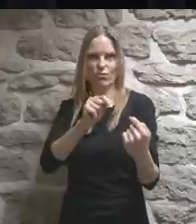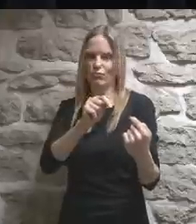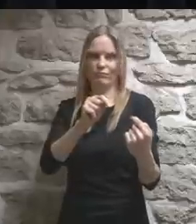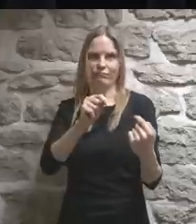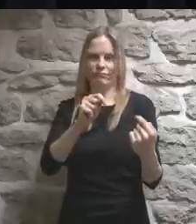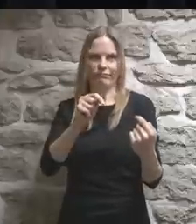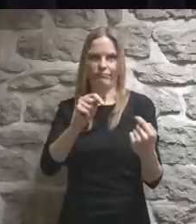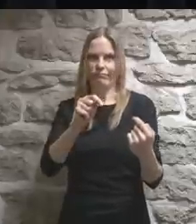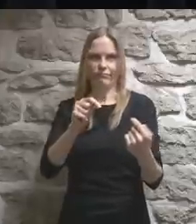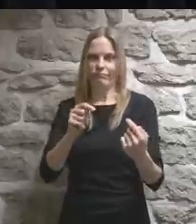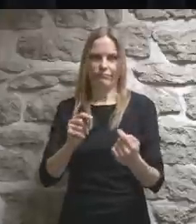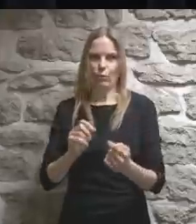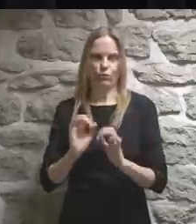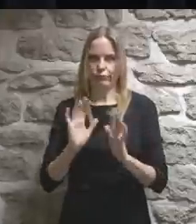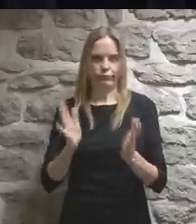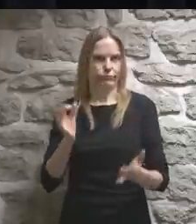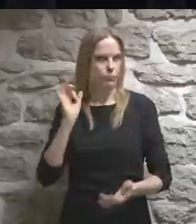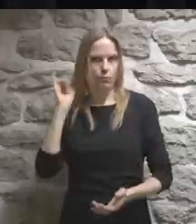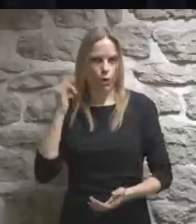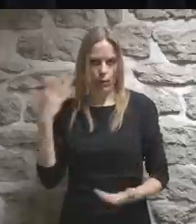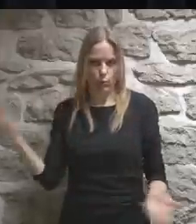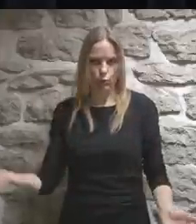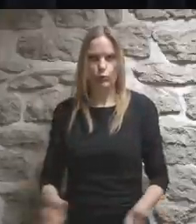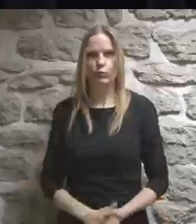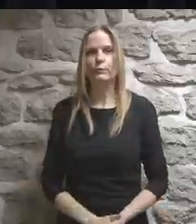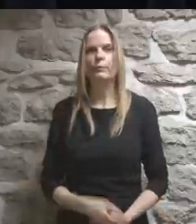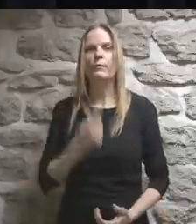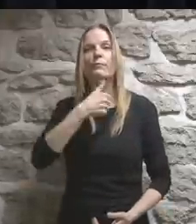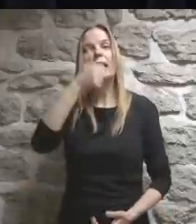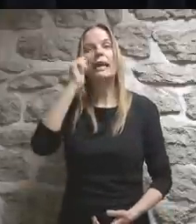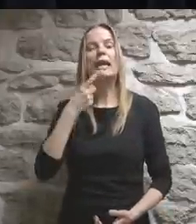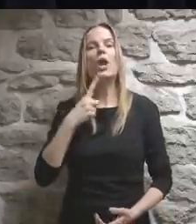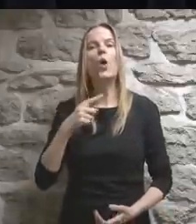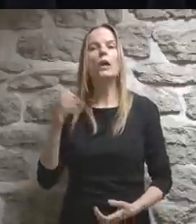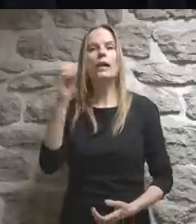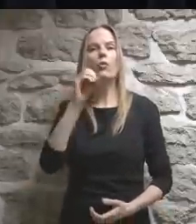kuulmatud. Nüüd eile meil toimus ka Euroopa Liidu